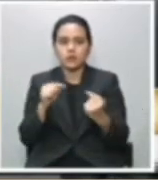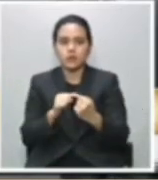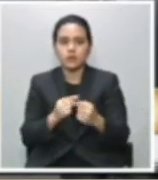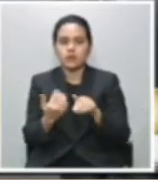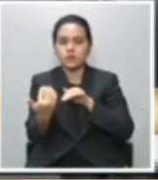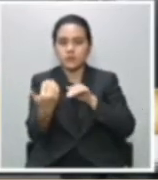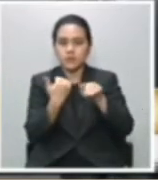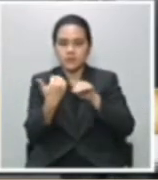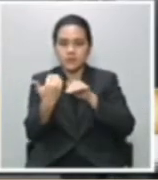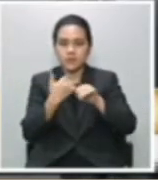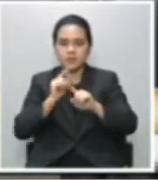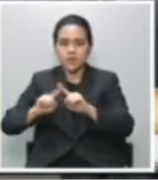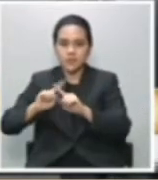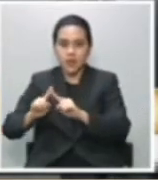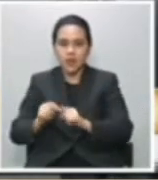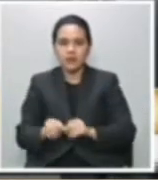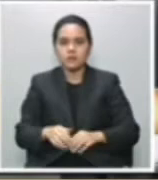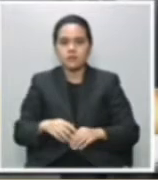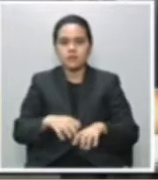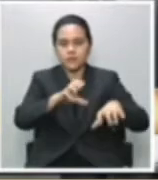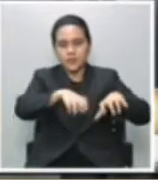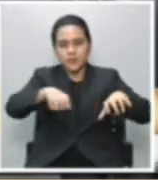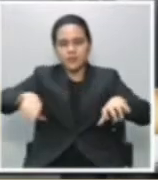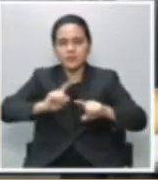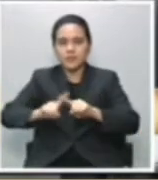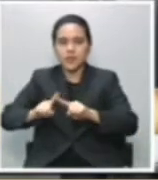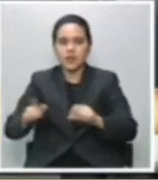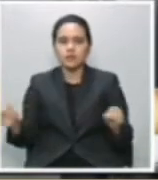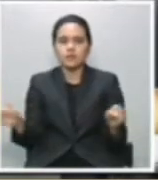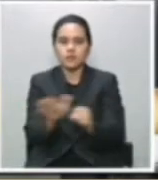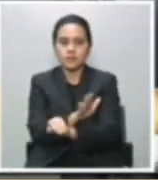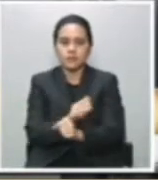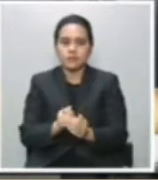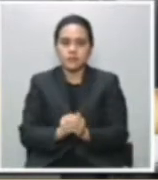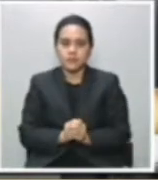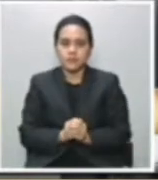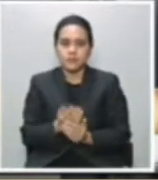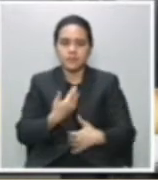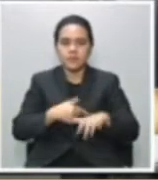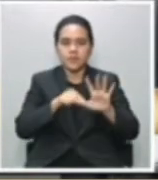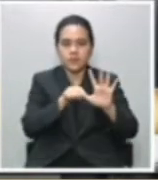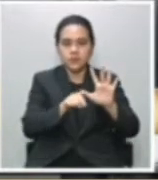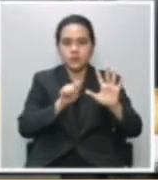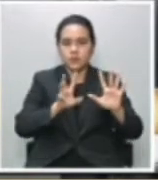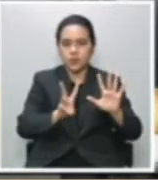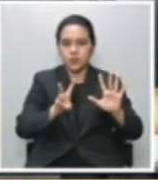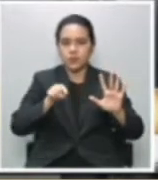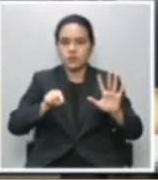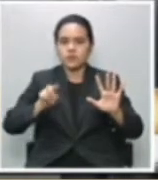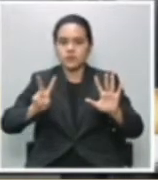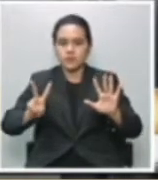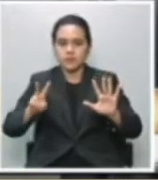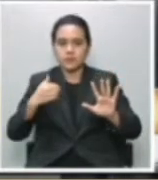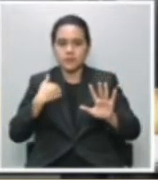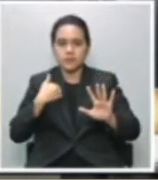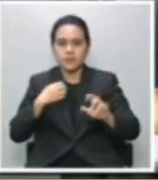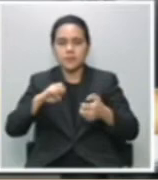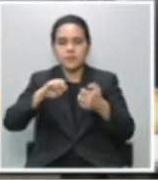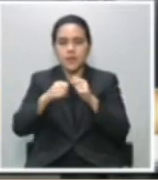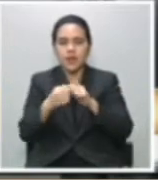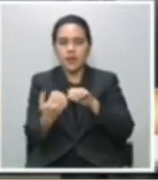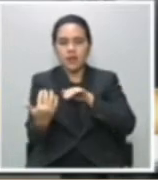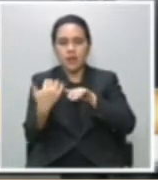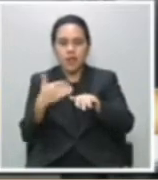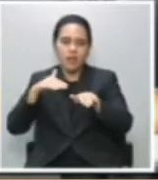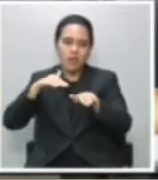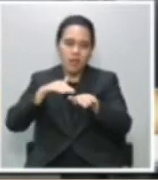มให้ครอบคลุมพื้นที่และข้อ 5.6.2 แก้ไขปัญหาการจราจรติ